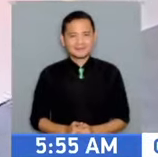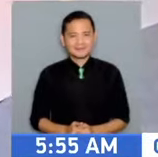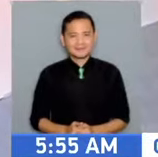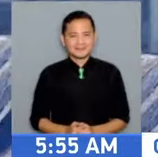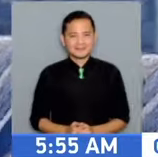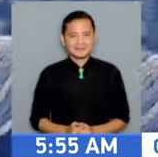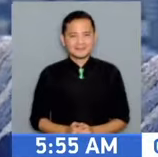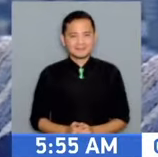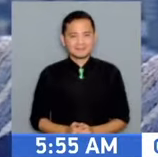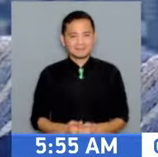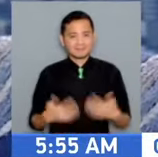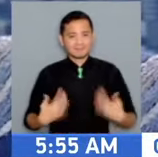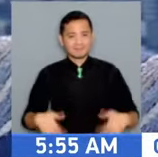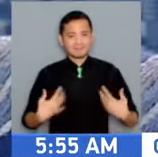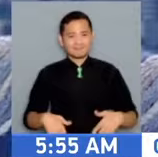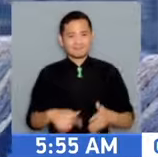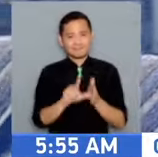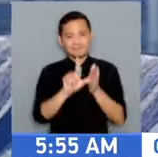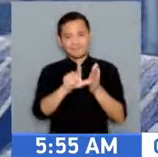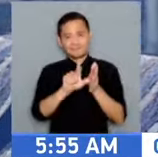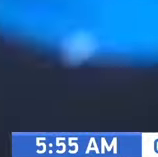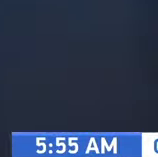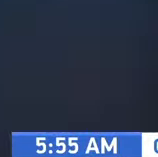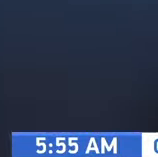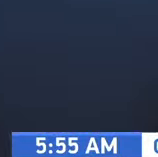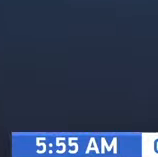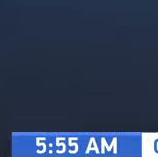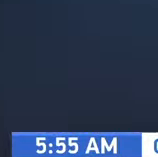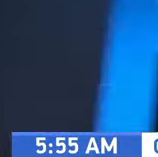At susunod na sa unang balita.